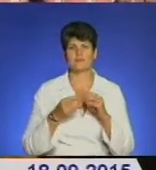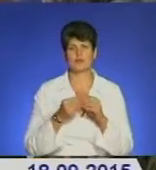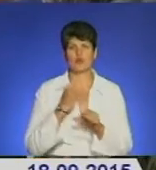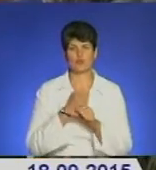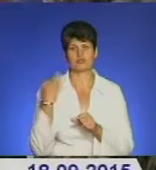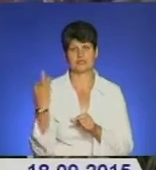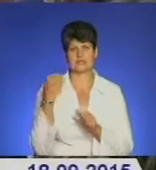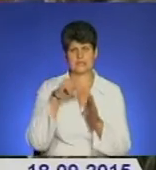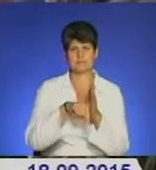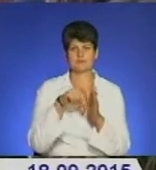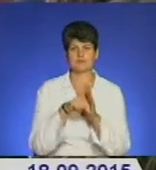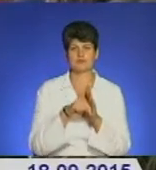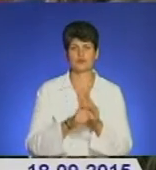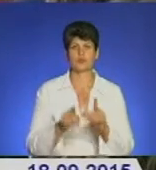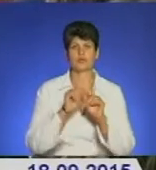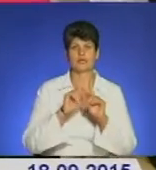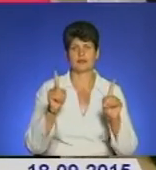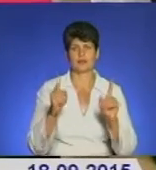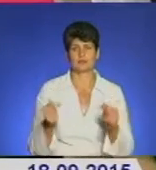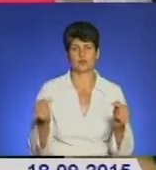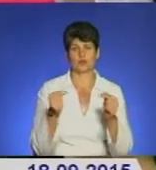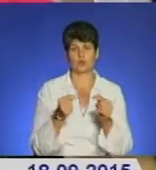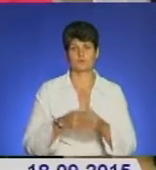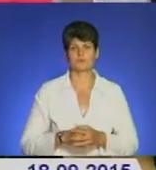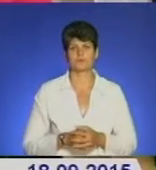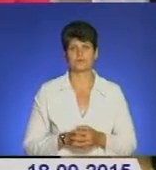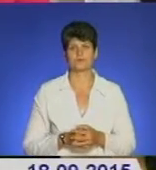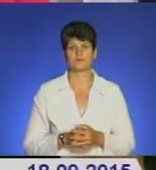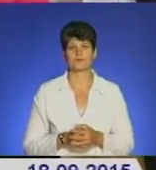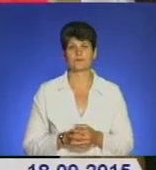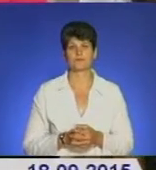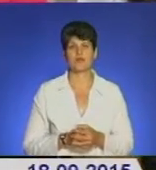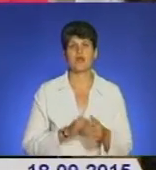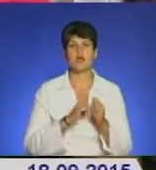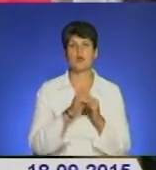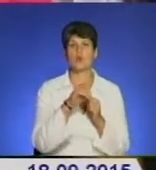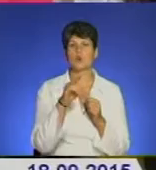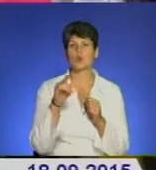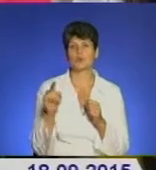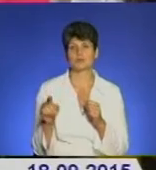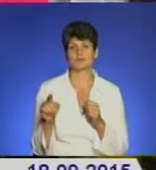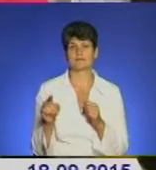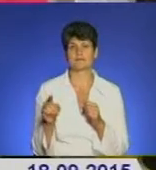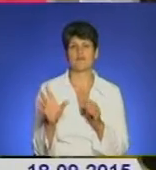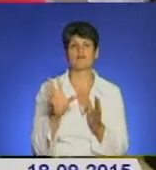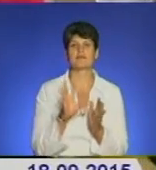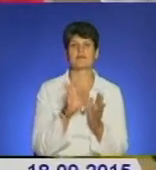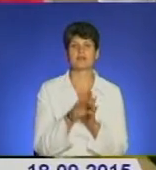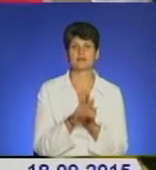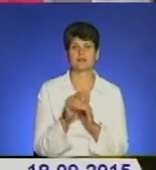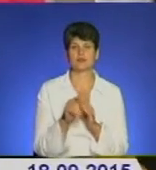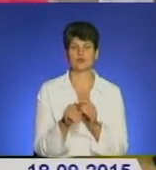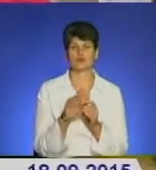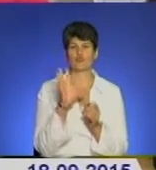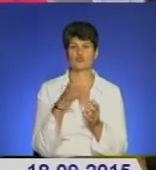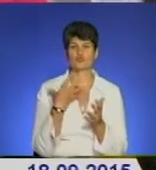цікаві, змістовні, з оригінальним підходом. Кожен, ну, скажімо так, вкладає в нього всю